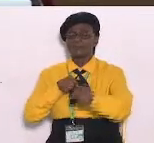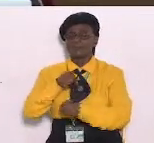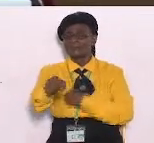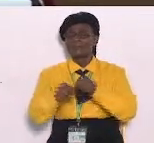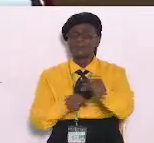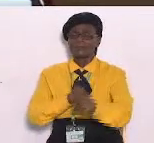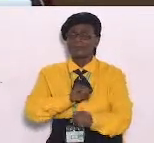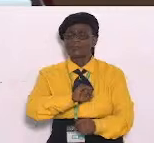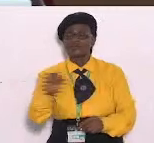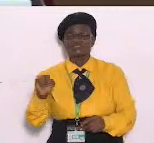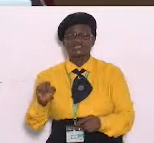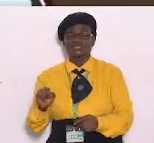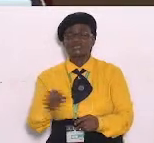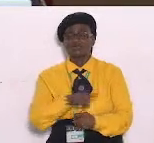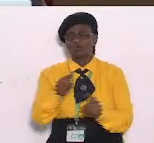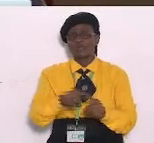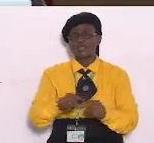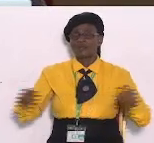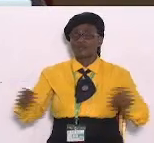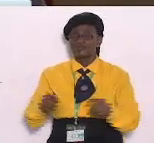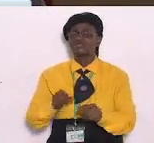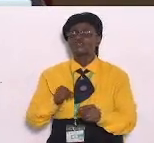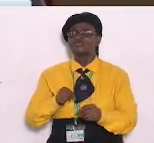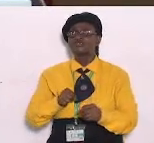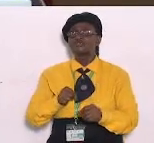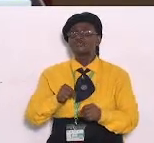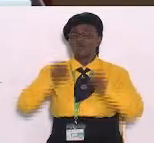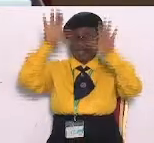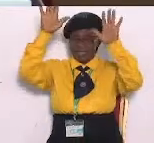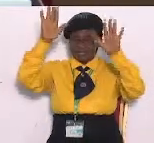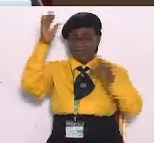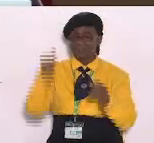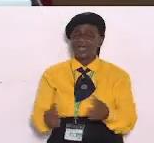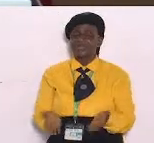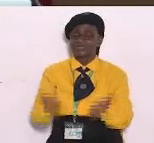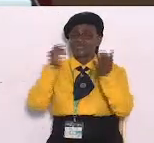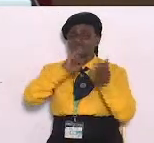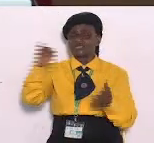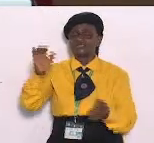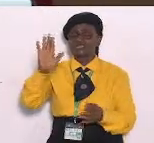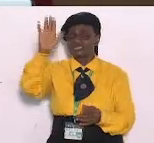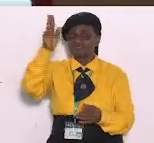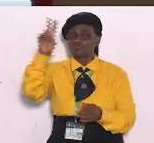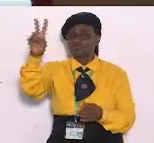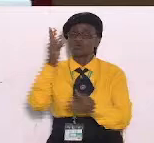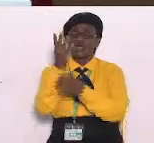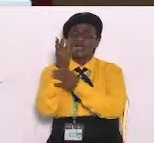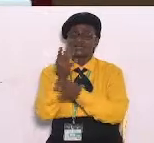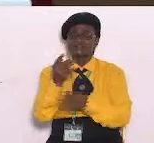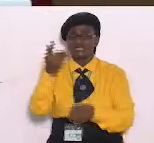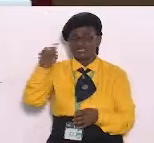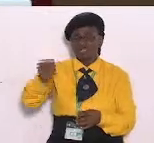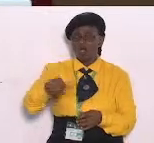le BX lorsque l'opposant lève les deux